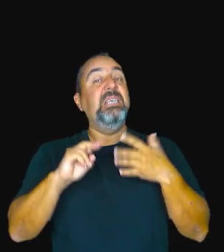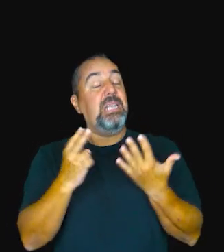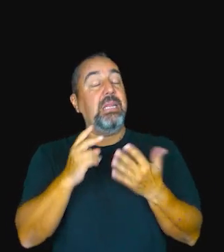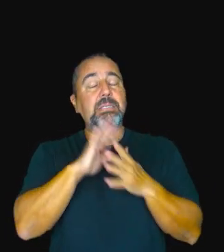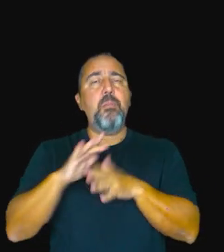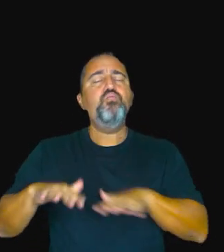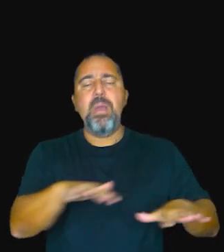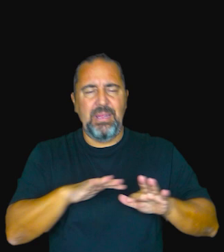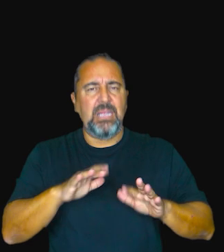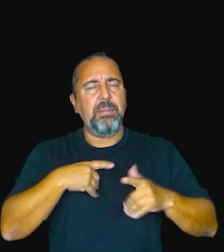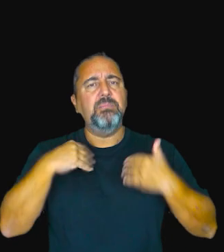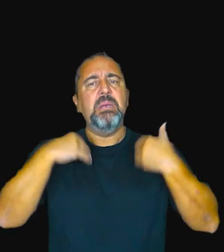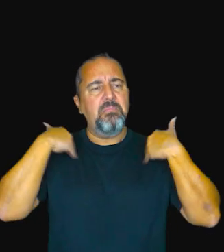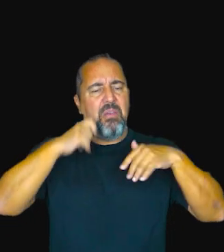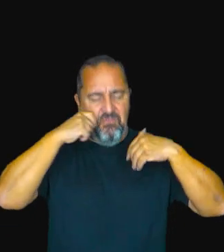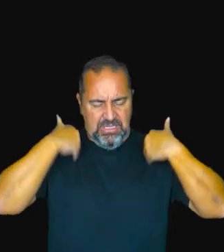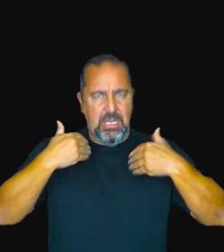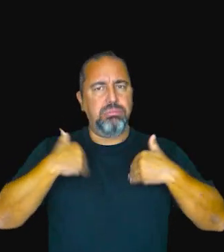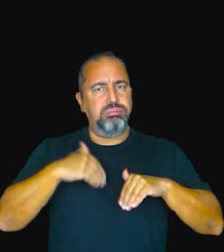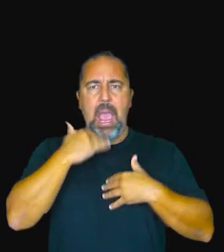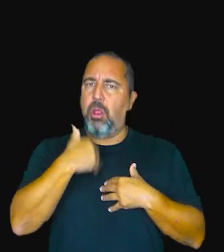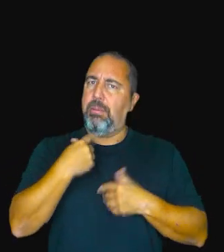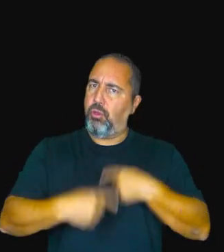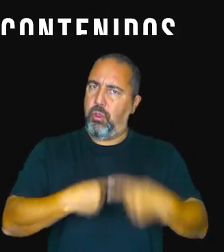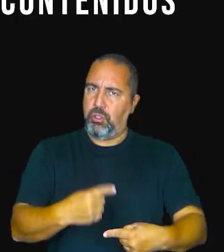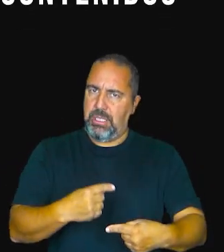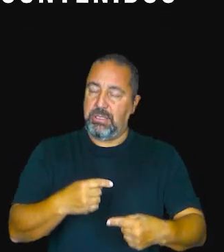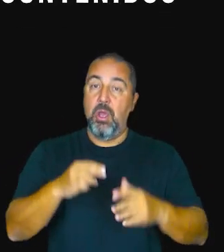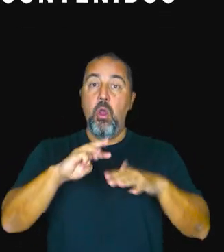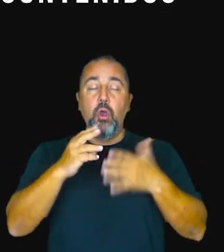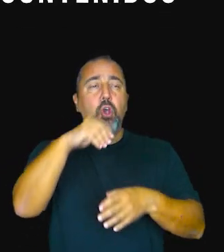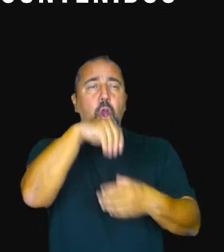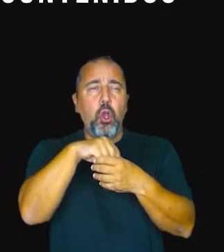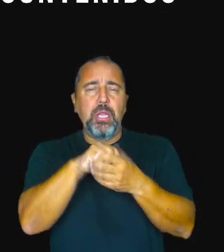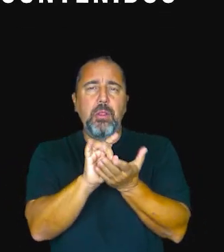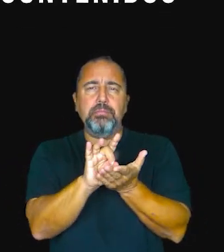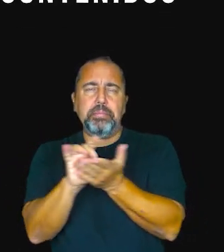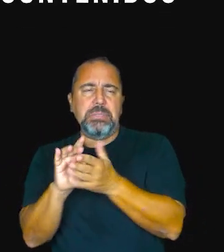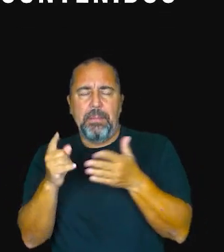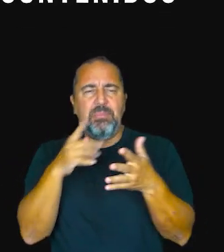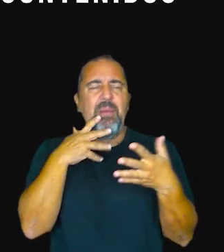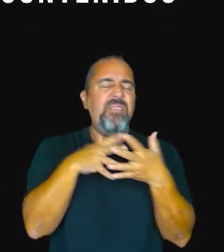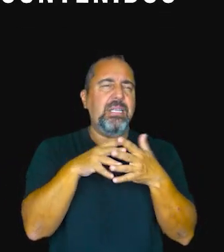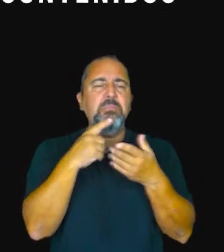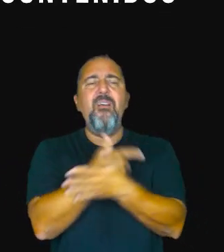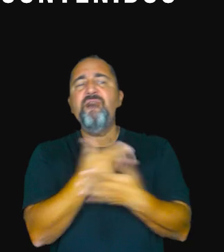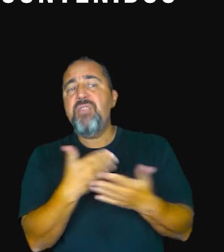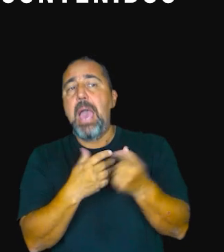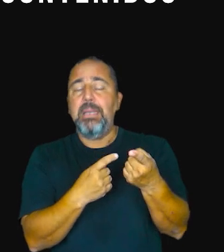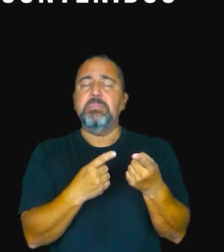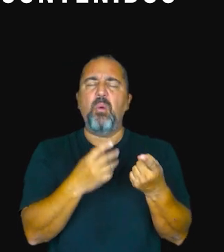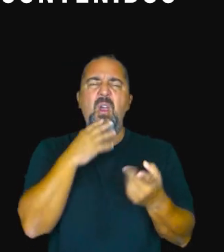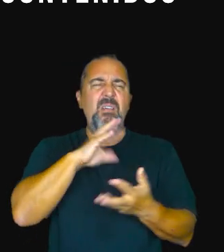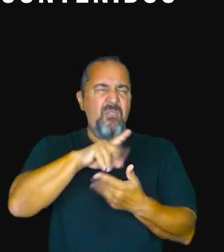eta eguneroko jarduera fisikoa konbinatu itzazu. 8. Edukiak irakaz itzazu. Iturri fidagarriak aukeratu